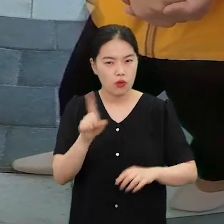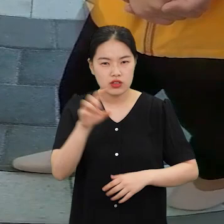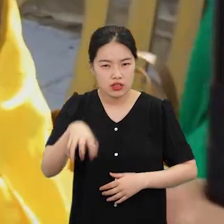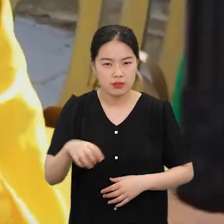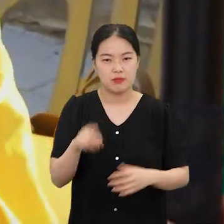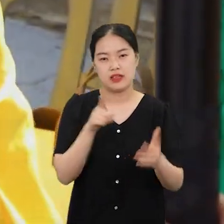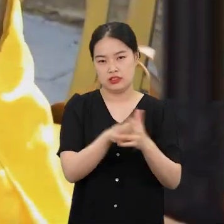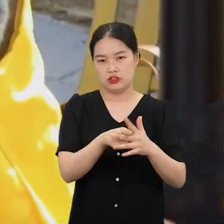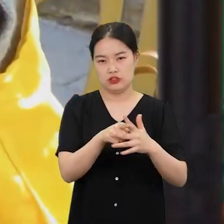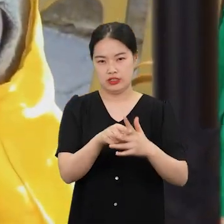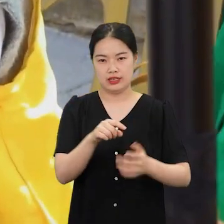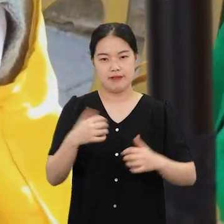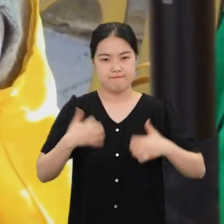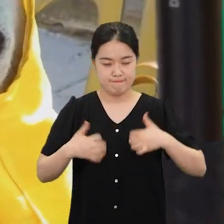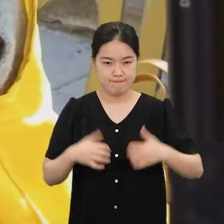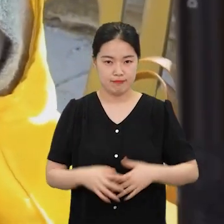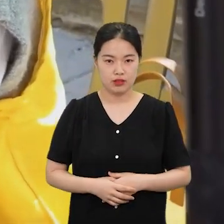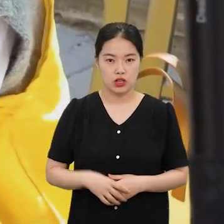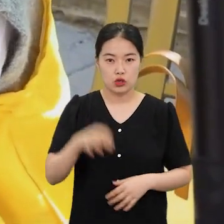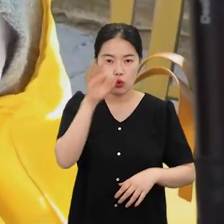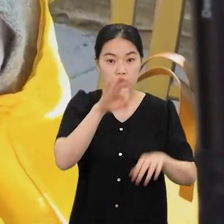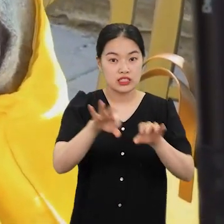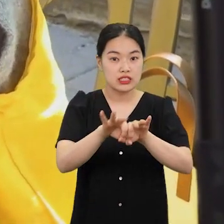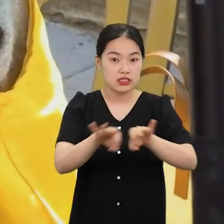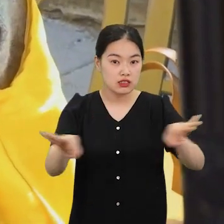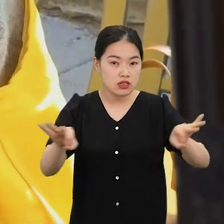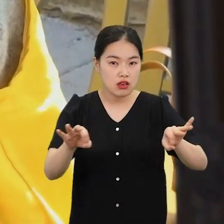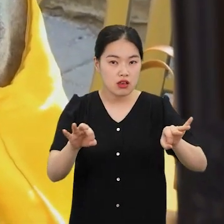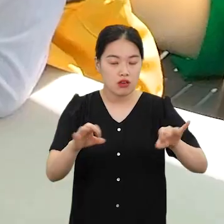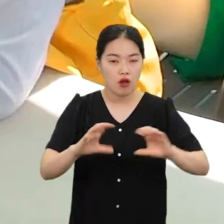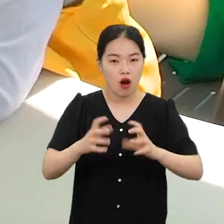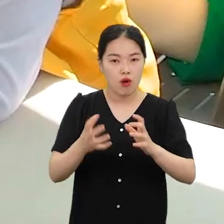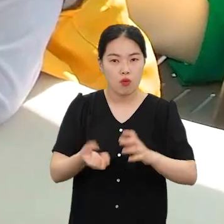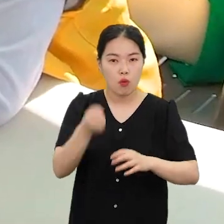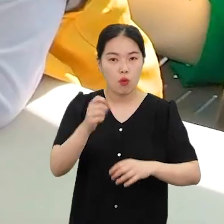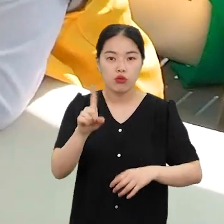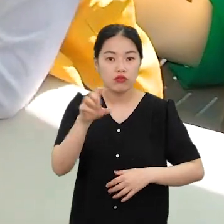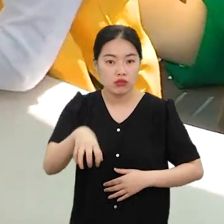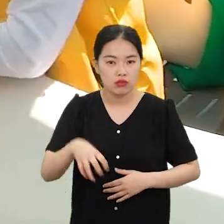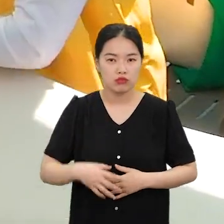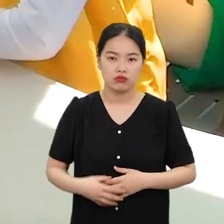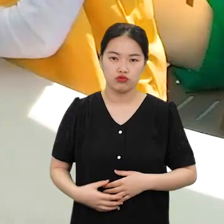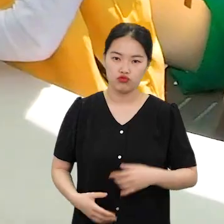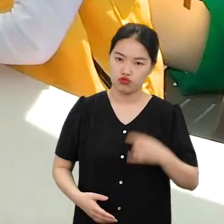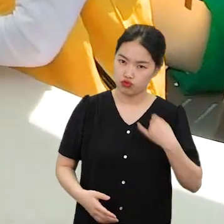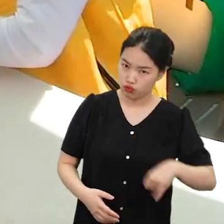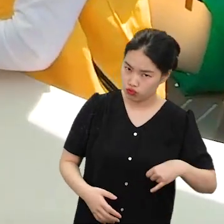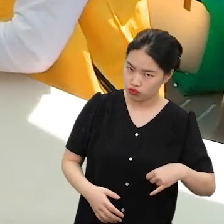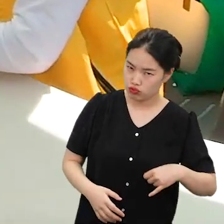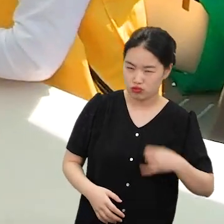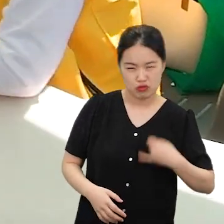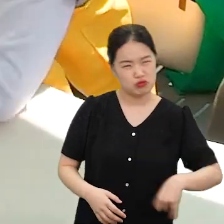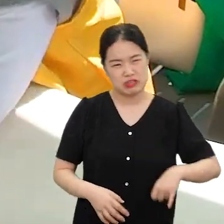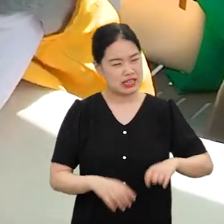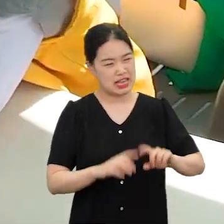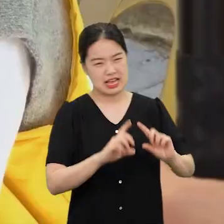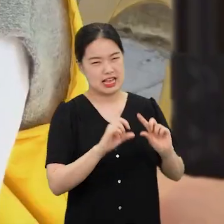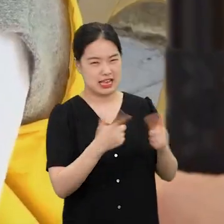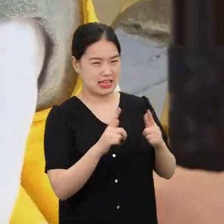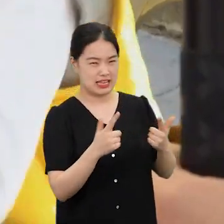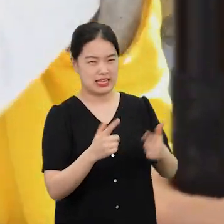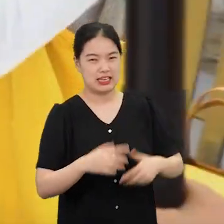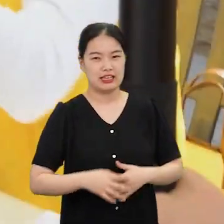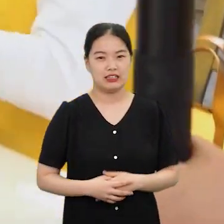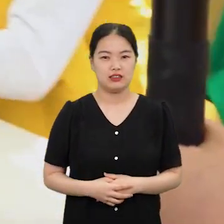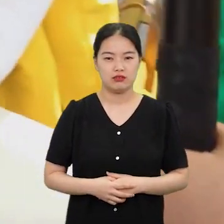좋아하는 소시지. 소시지는 어디 나라일까요? 중국. 중국? No, no, no, no.